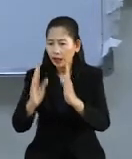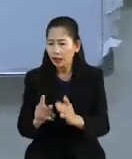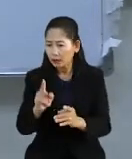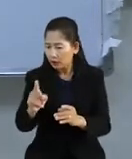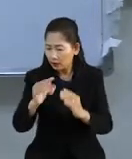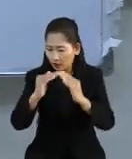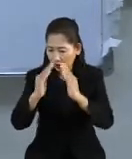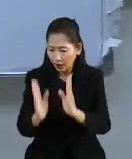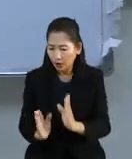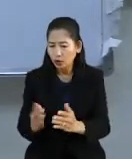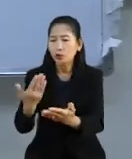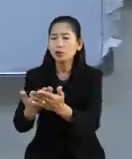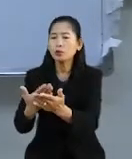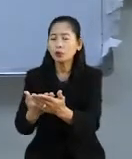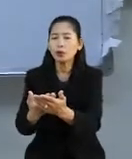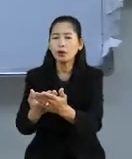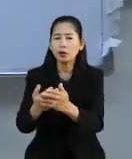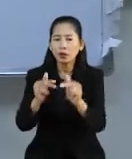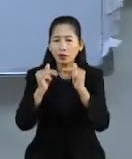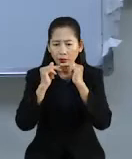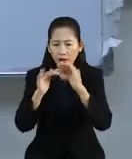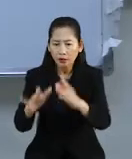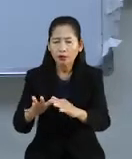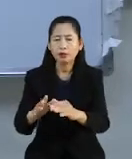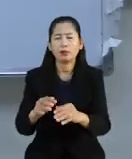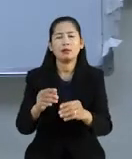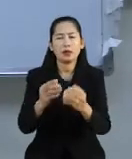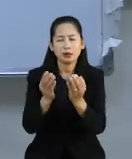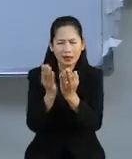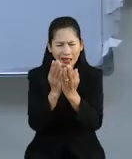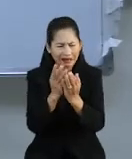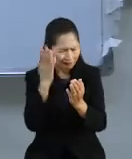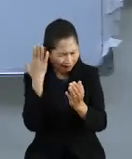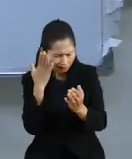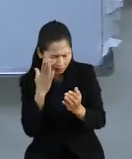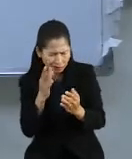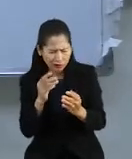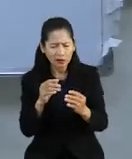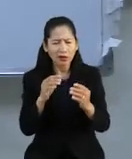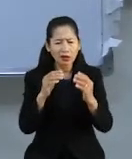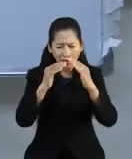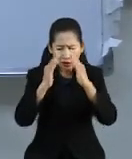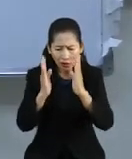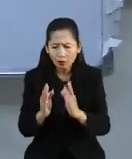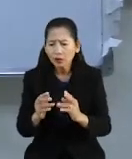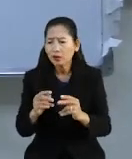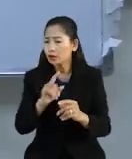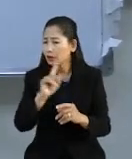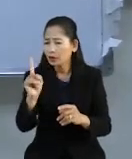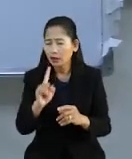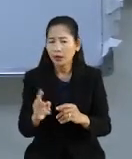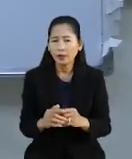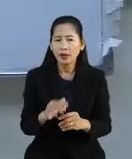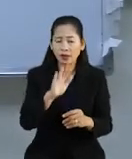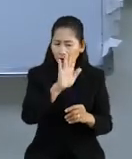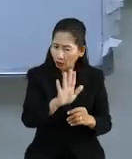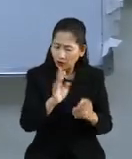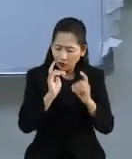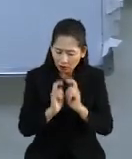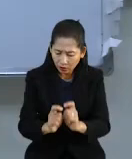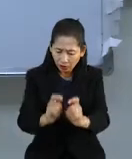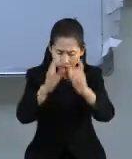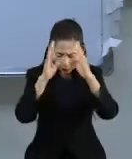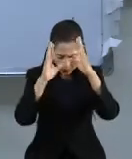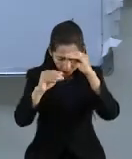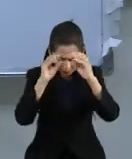ưu tàu thà, ạ kia ni chung mùa mê cùng. Chứ bữa sẵn chế con an biện mê cùng, đặt thân ẩn, trong tờ ạ kia mê cùng nâng nà. Chẳng con thật tập răng riêng